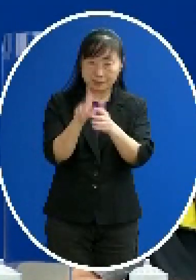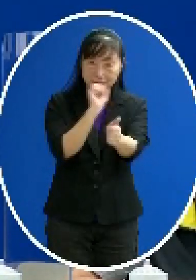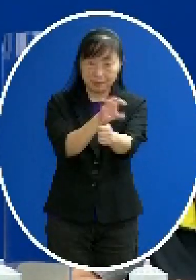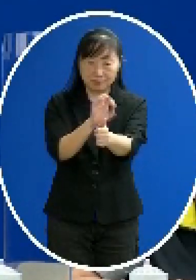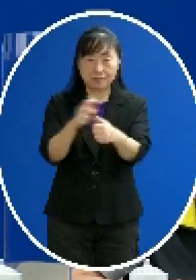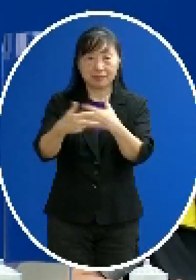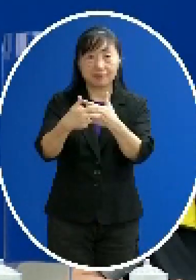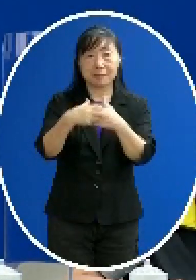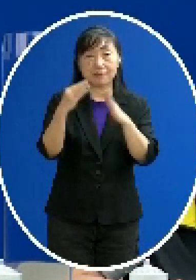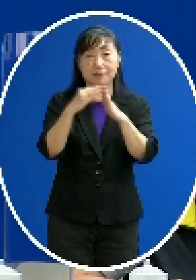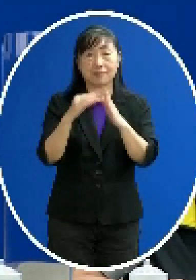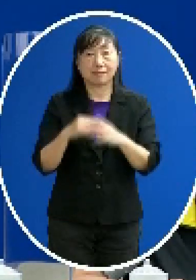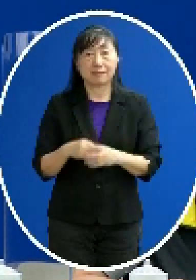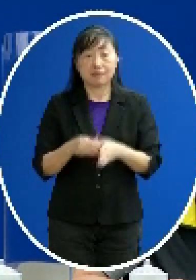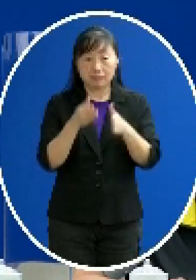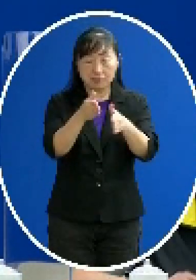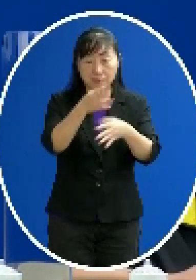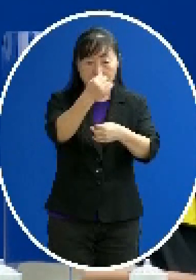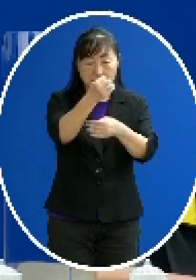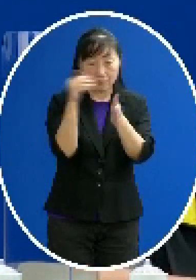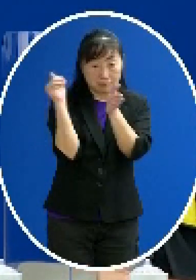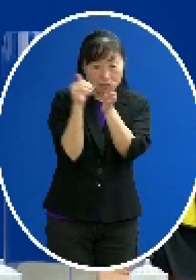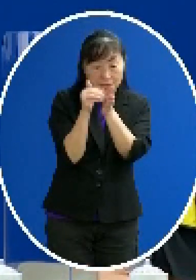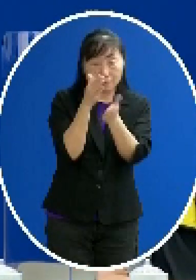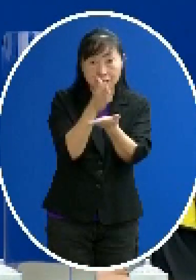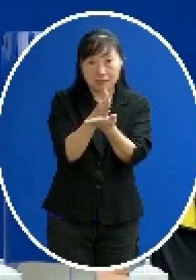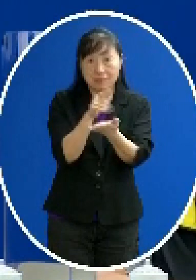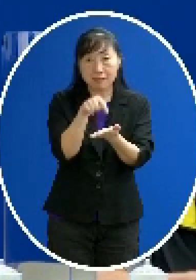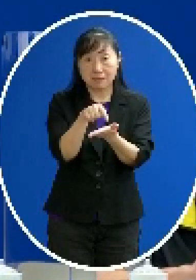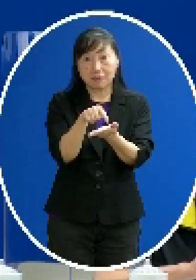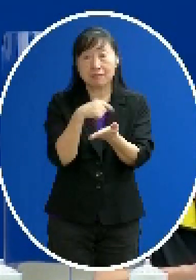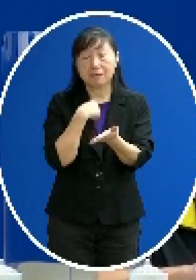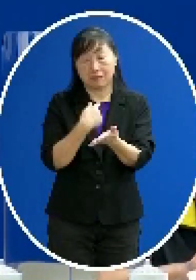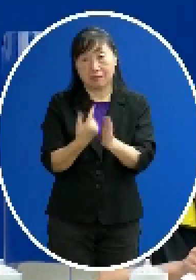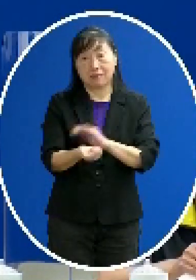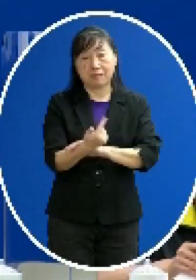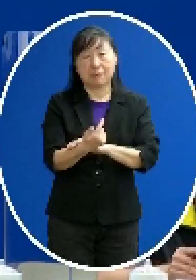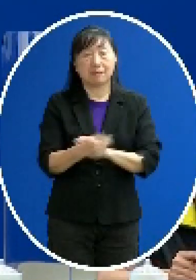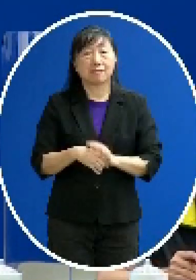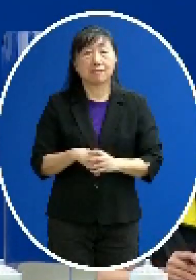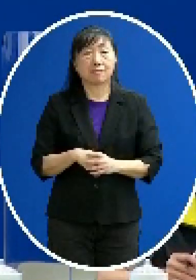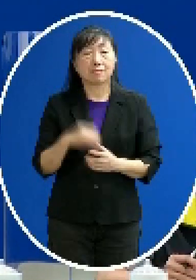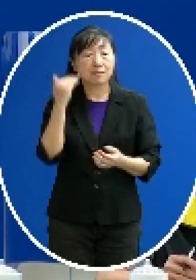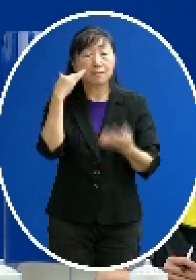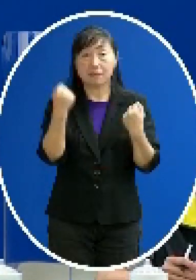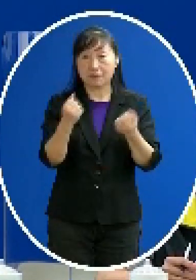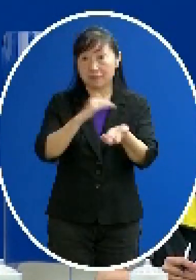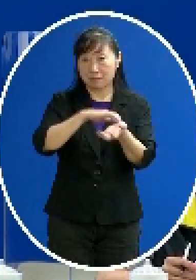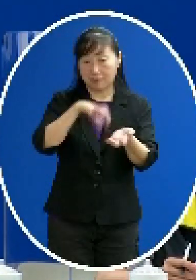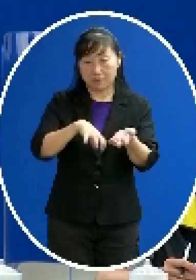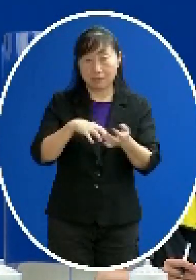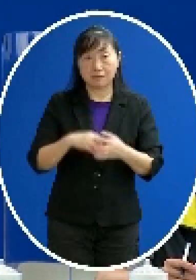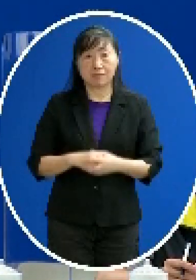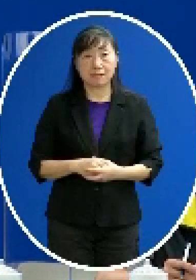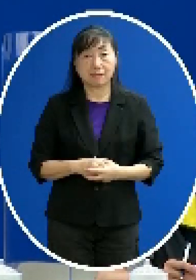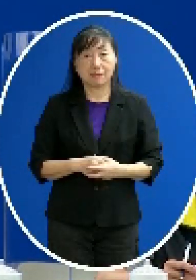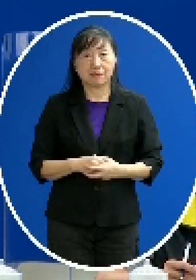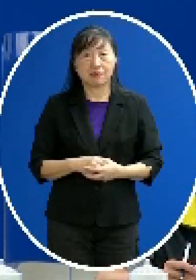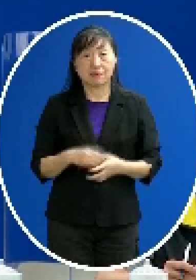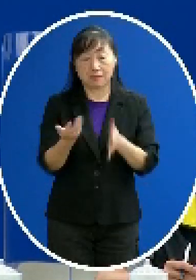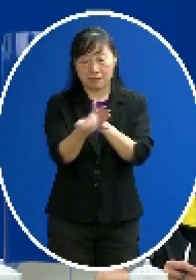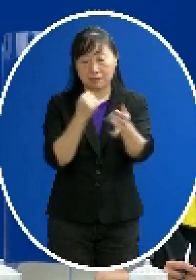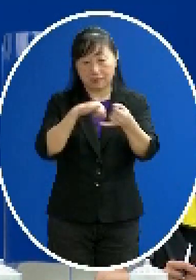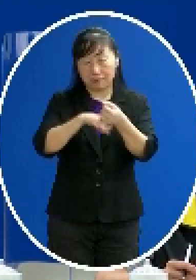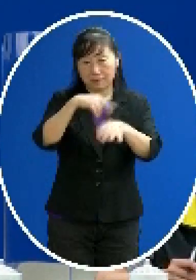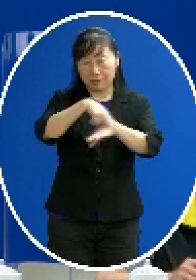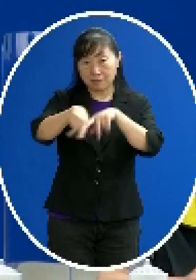这边，针对这些即将借效的疫苗，必须要做到，如果在医院必须要去做这个预约的